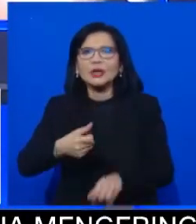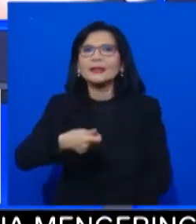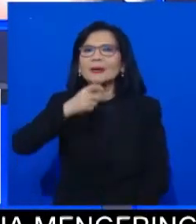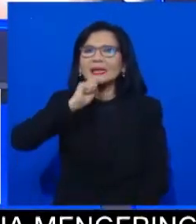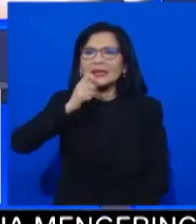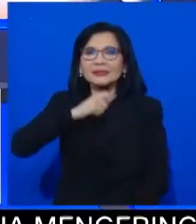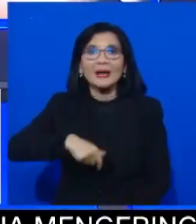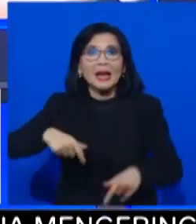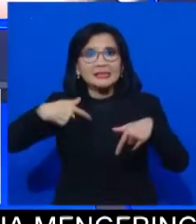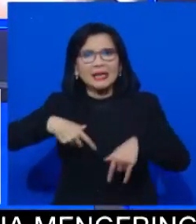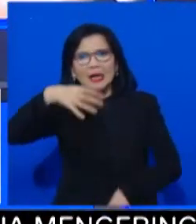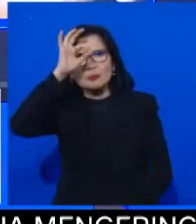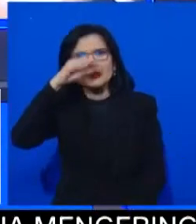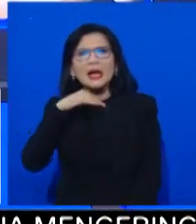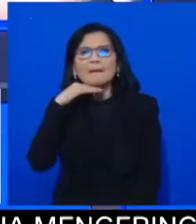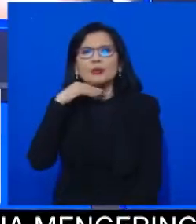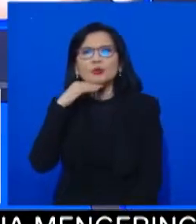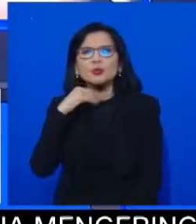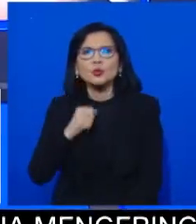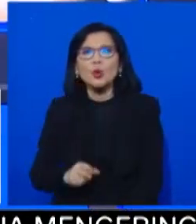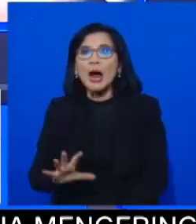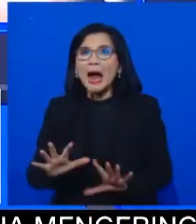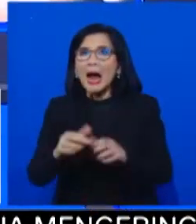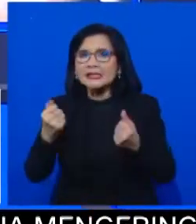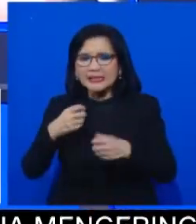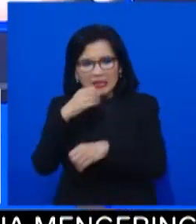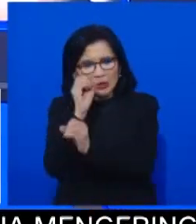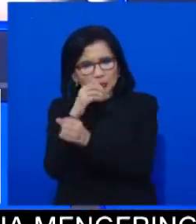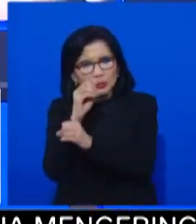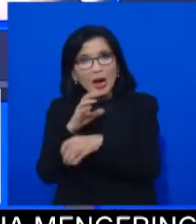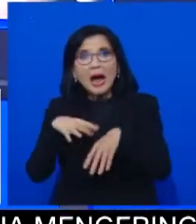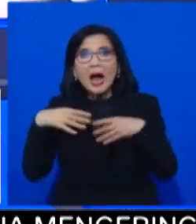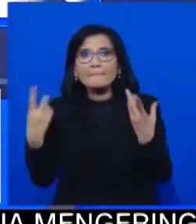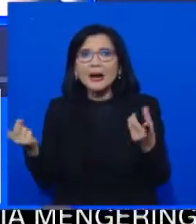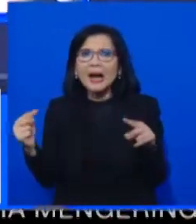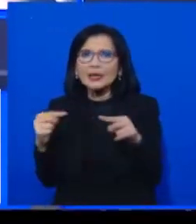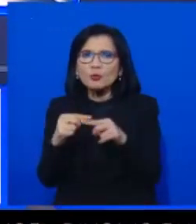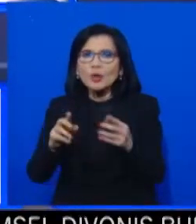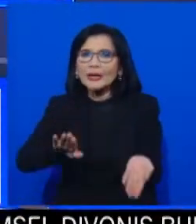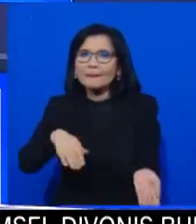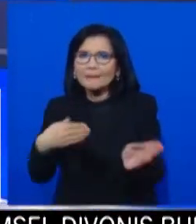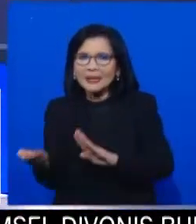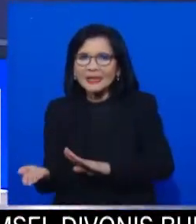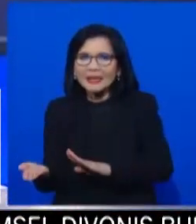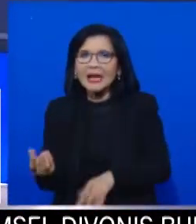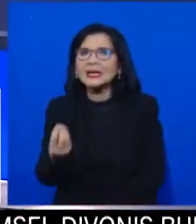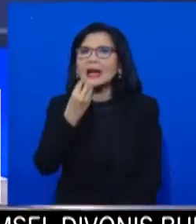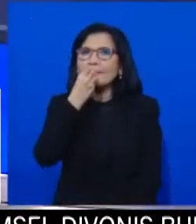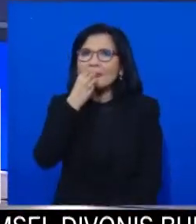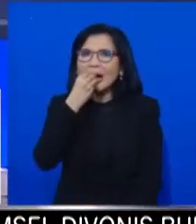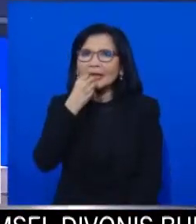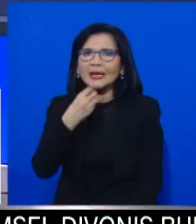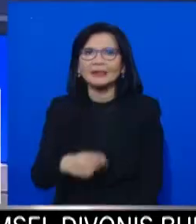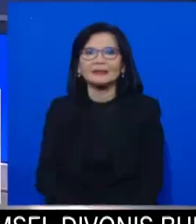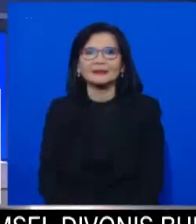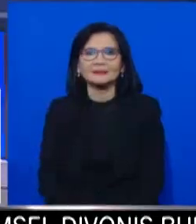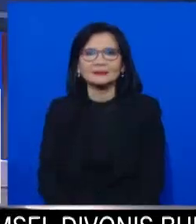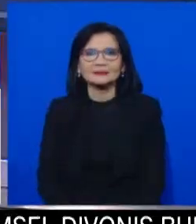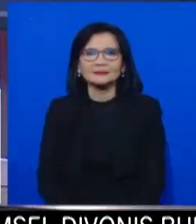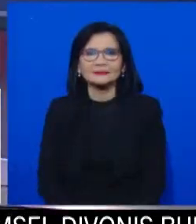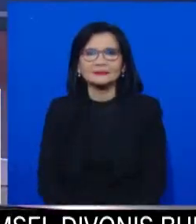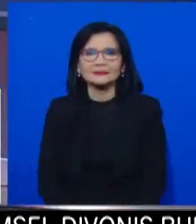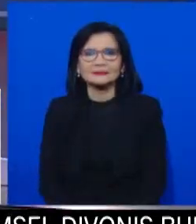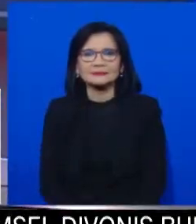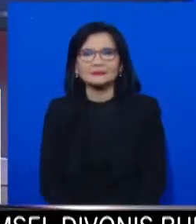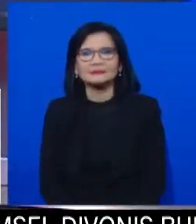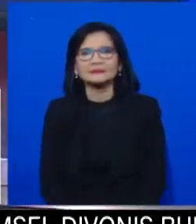ini polisi masih menunggu hasil laboratorium untuk mengetahui apakah ada hubungan kematian korban dengan makanan yang dikonsumsinya.